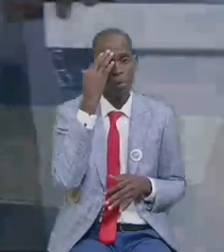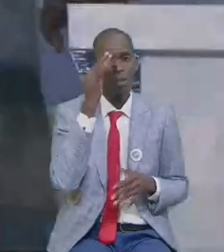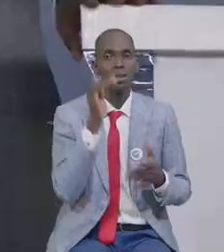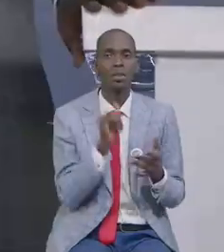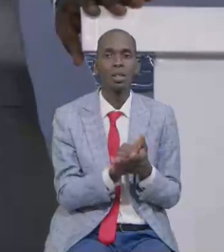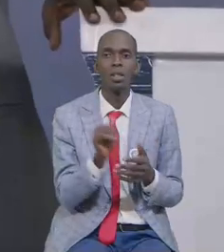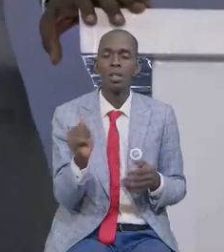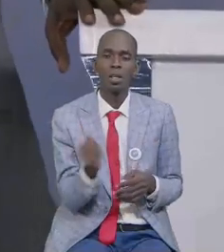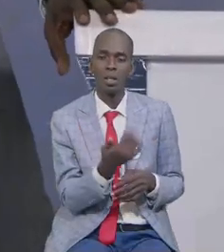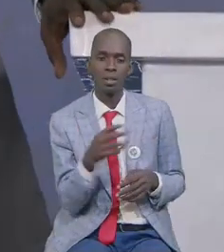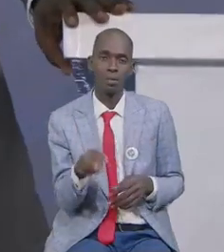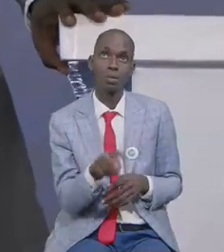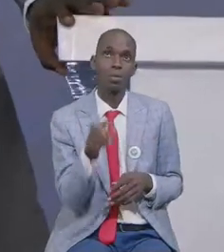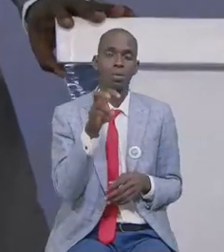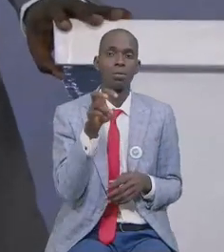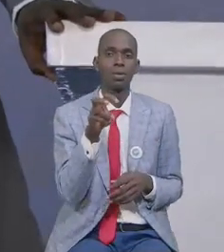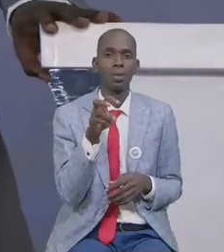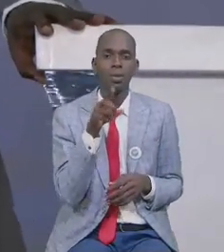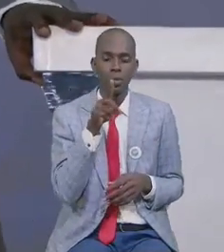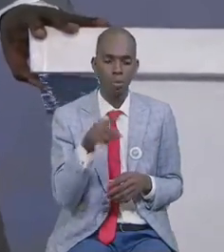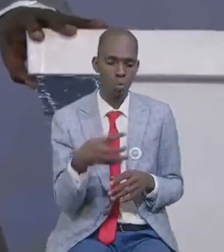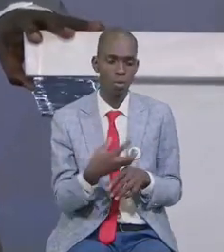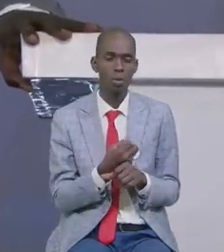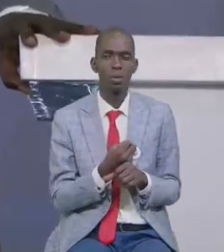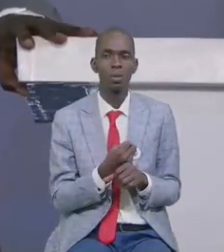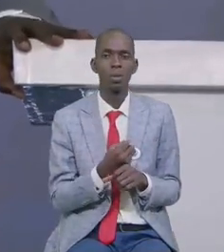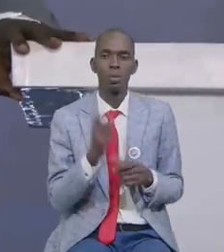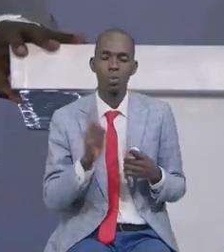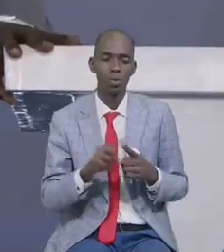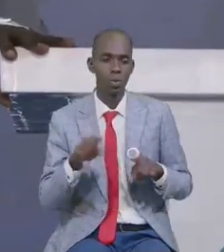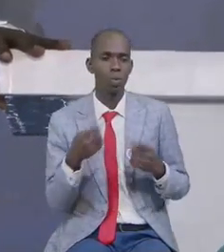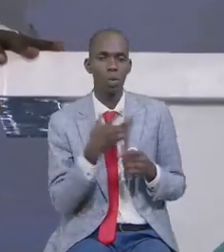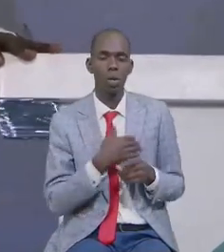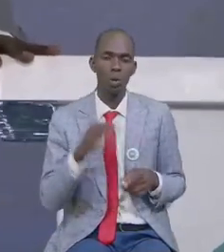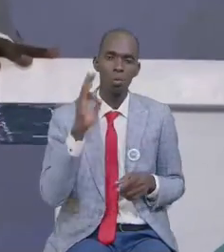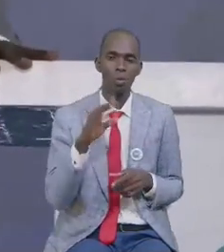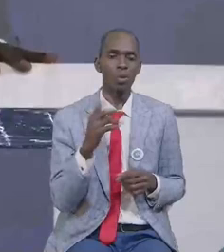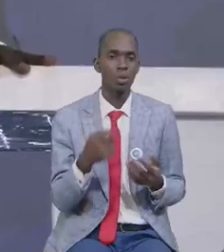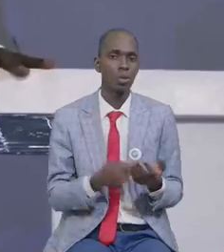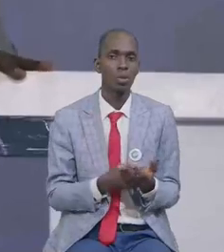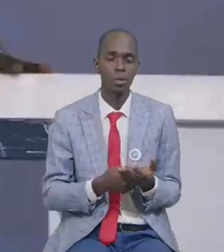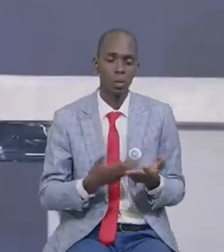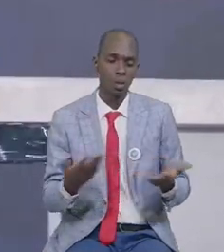que tout voyage que tu vas entreprendre pour aller prêcher l'évangile,